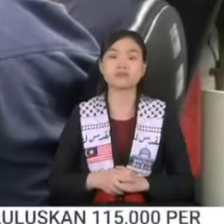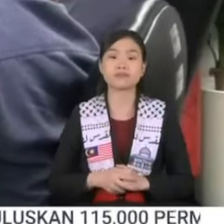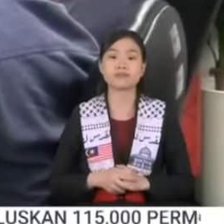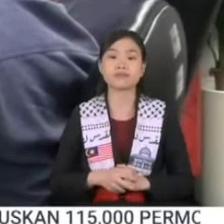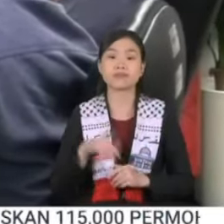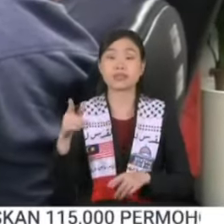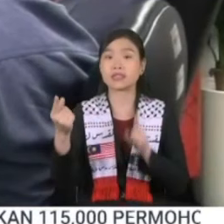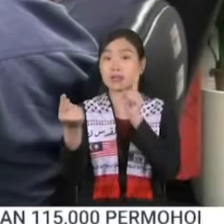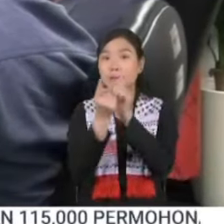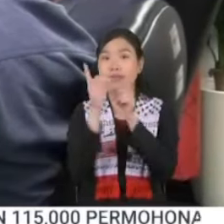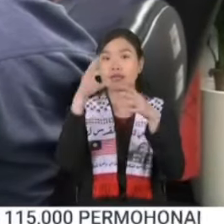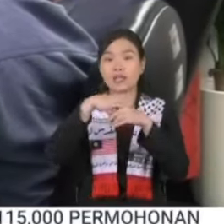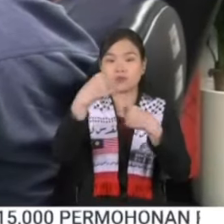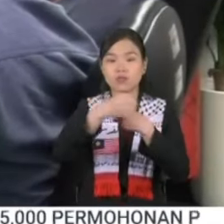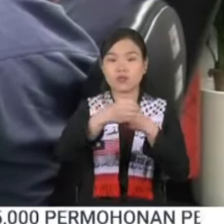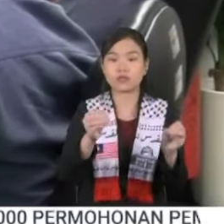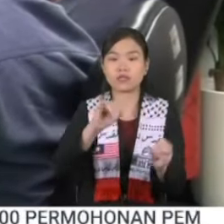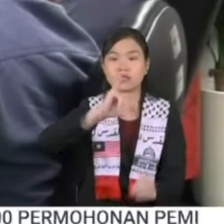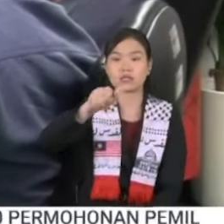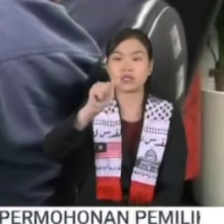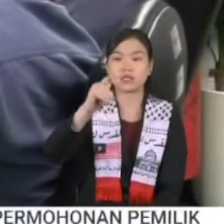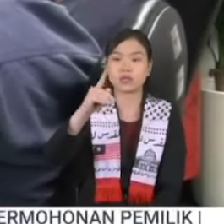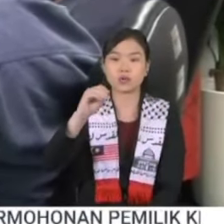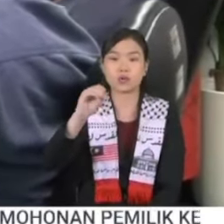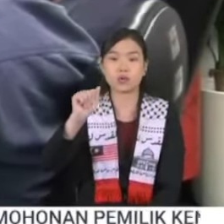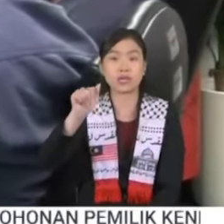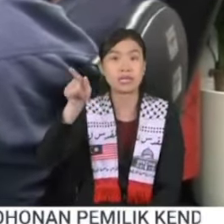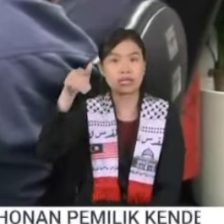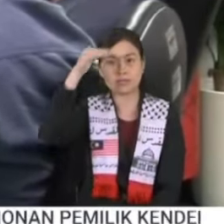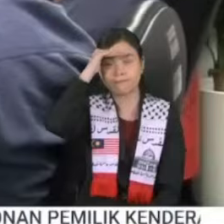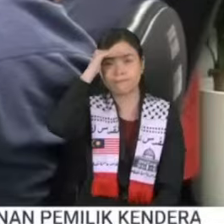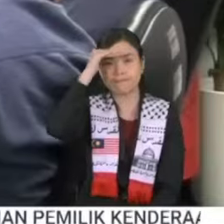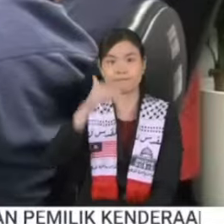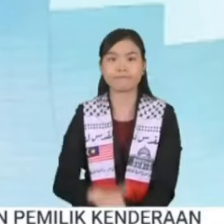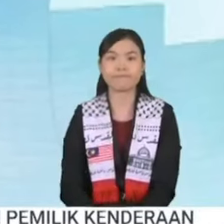Beliau ditemui di Pejabat Jakoa di Johor Bahru.